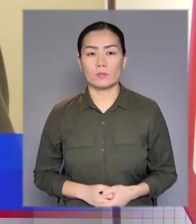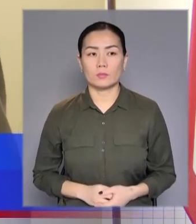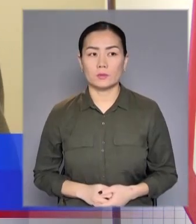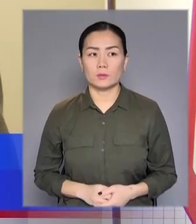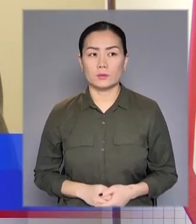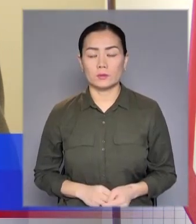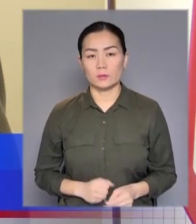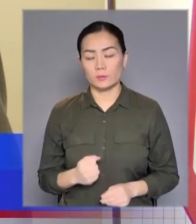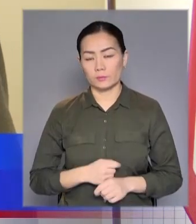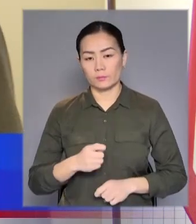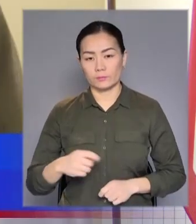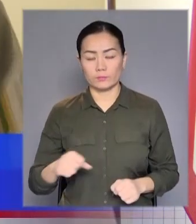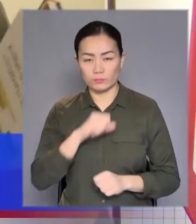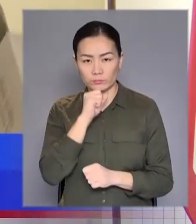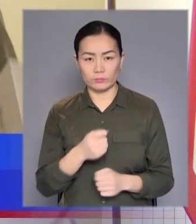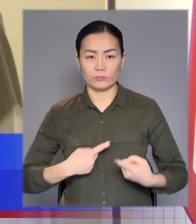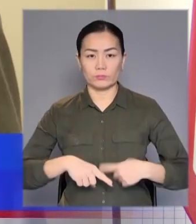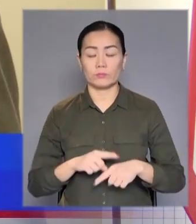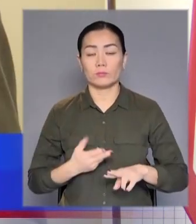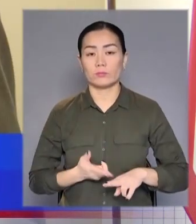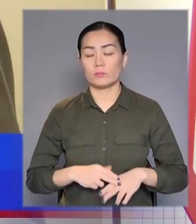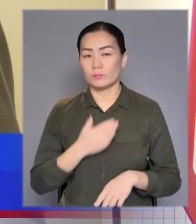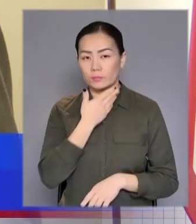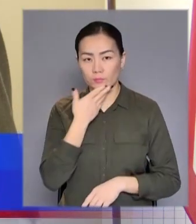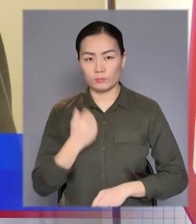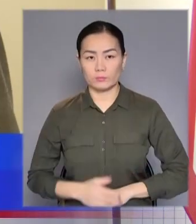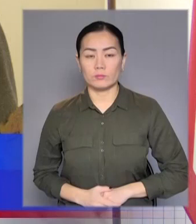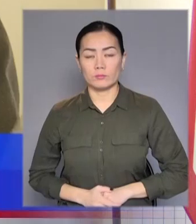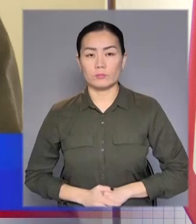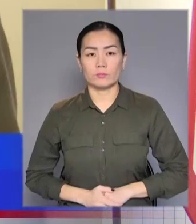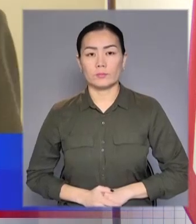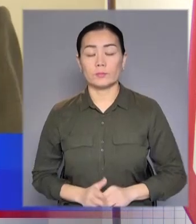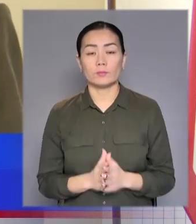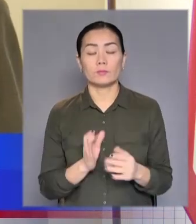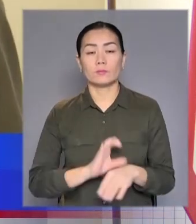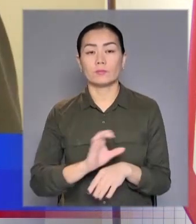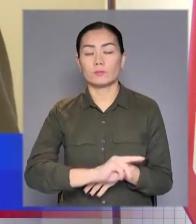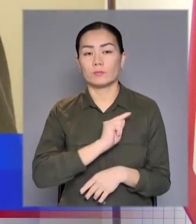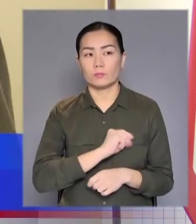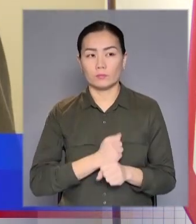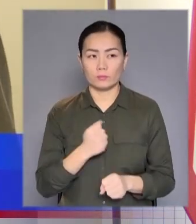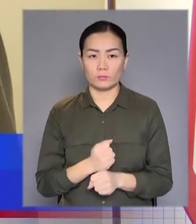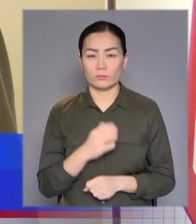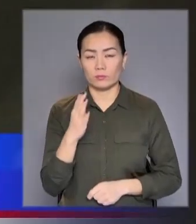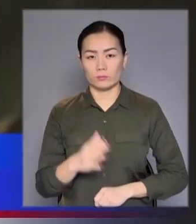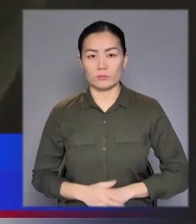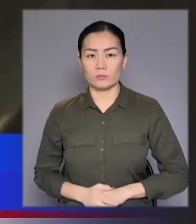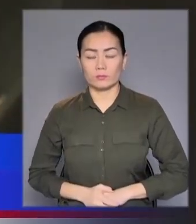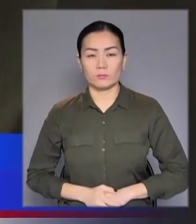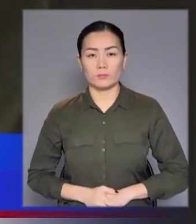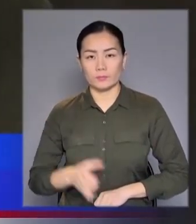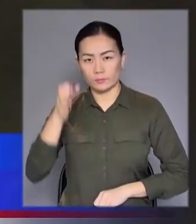қалам ақалатын еді. Ал біздерде ондай жоқ ғылымда. Кітап шығады, сол аты шығады